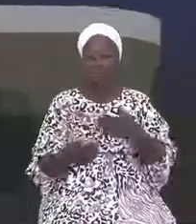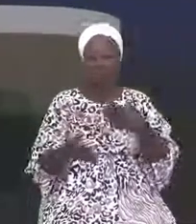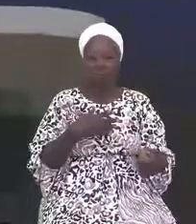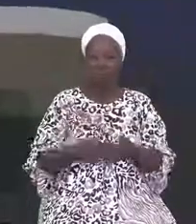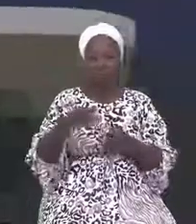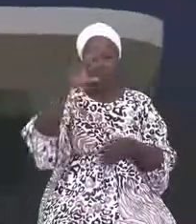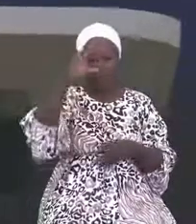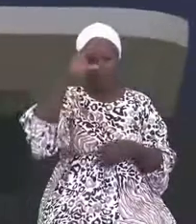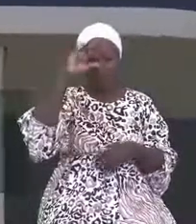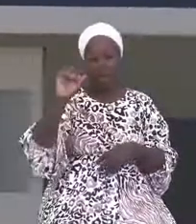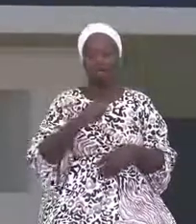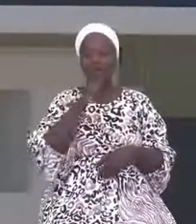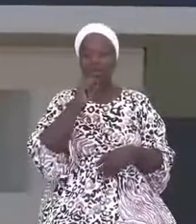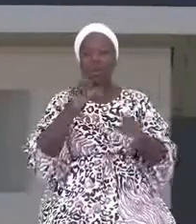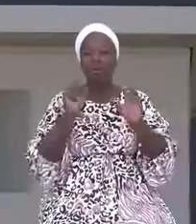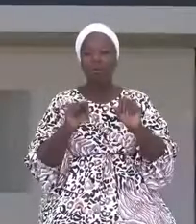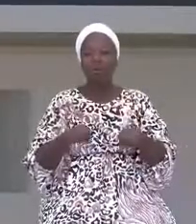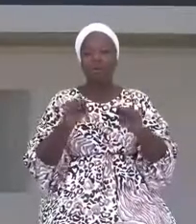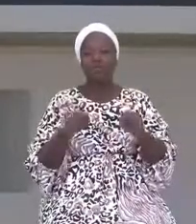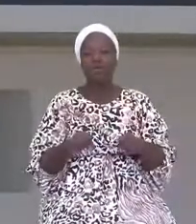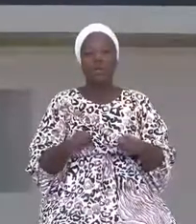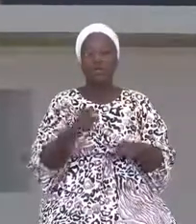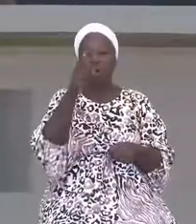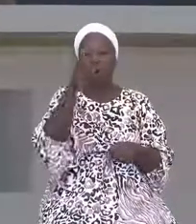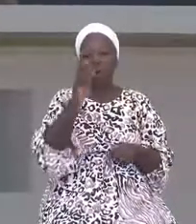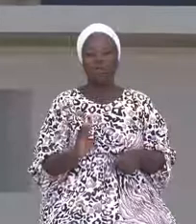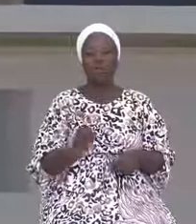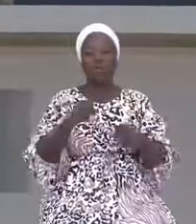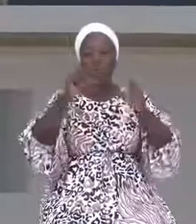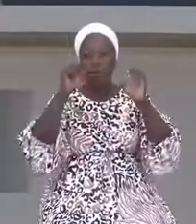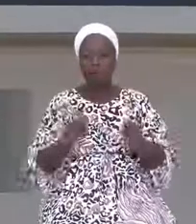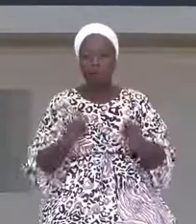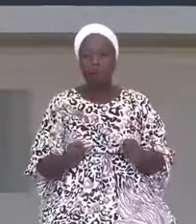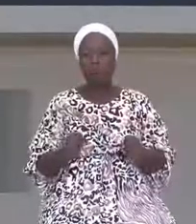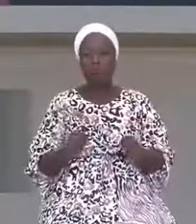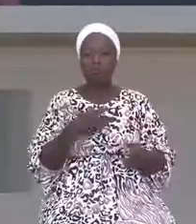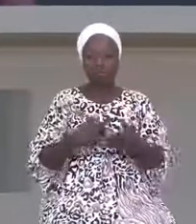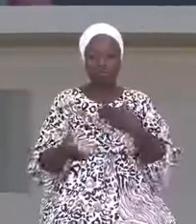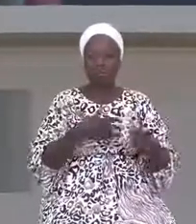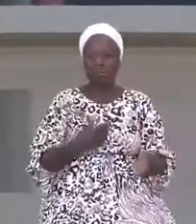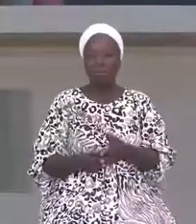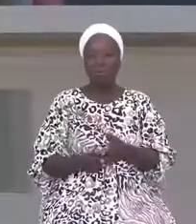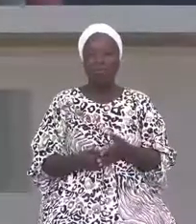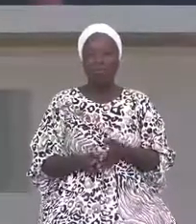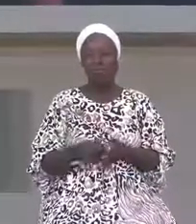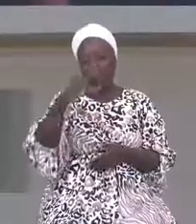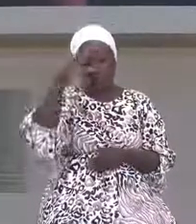impossibilités de l'homme ». La puissance de Dieu malgré l'impuissance de